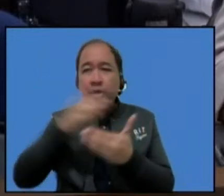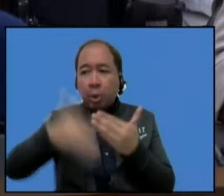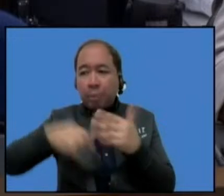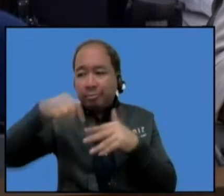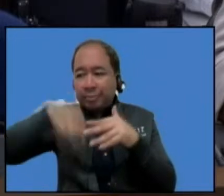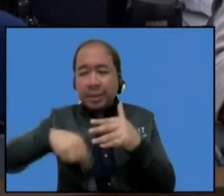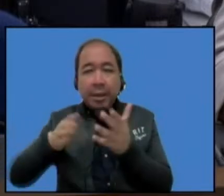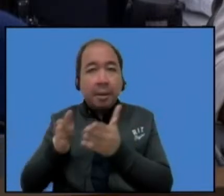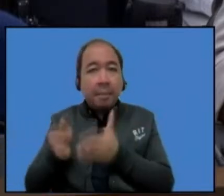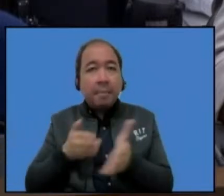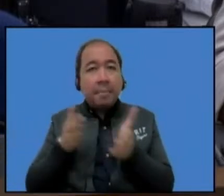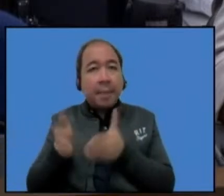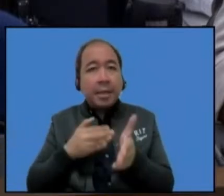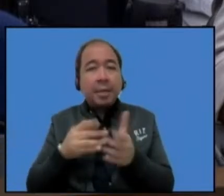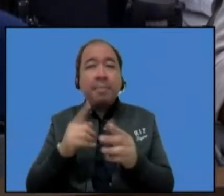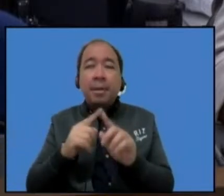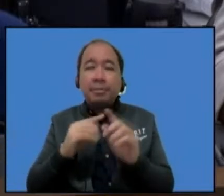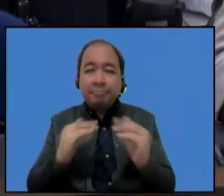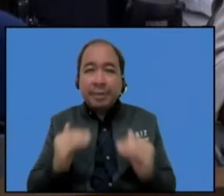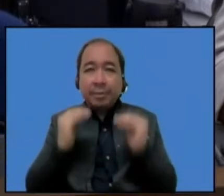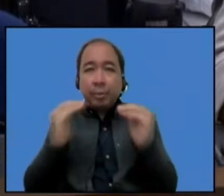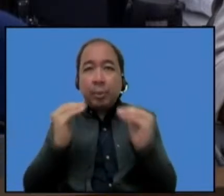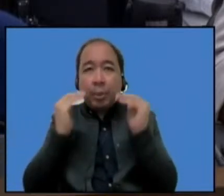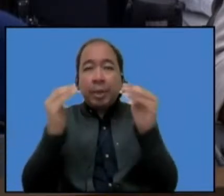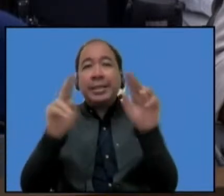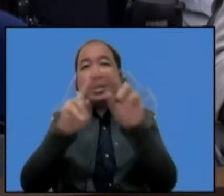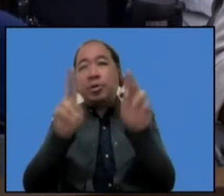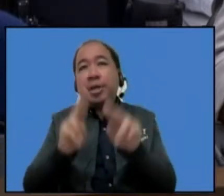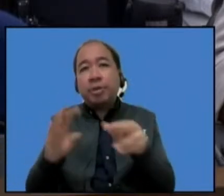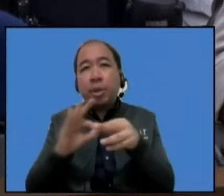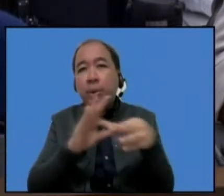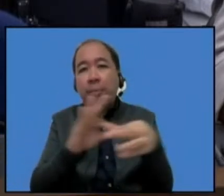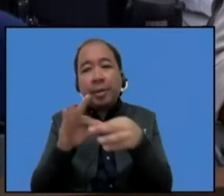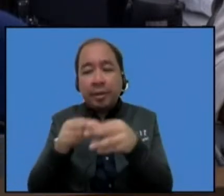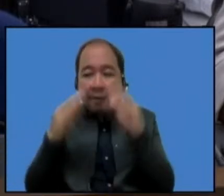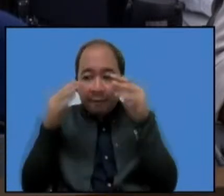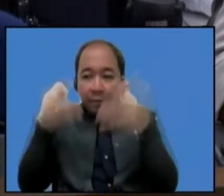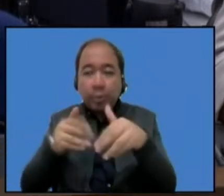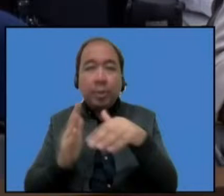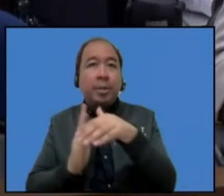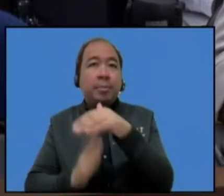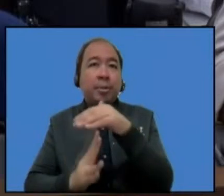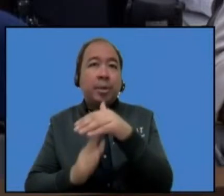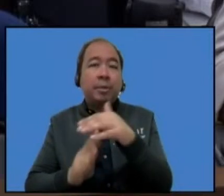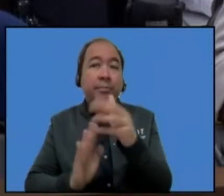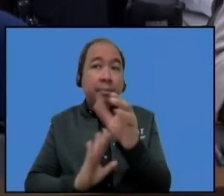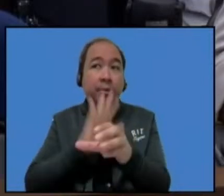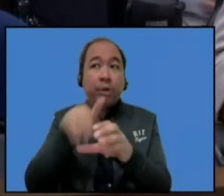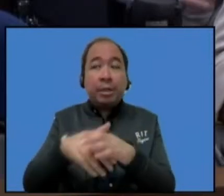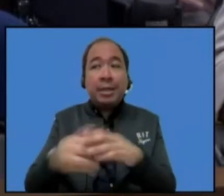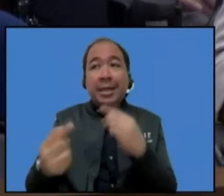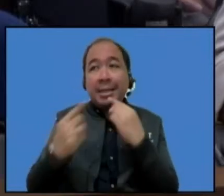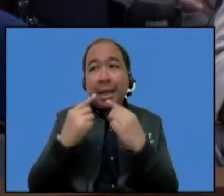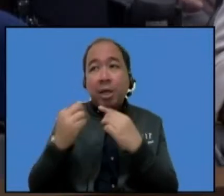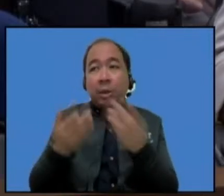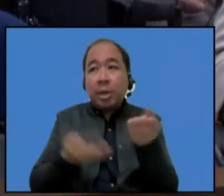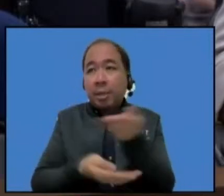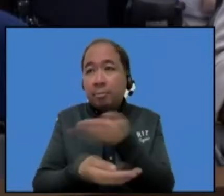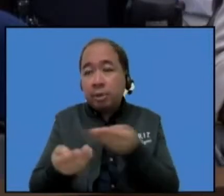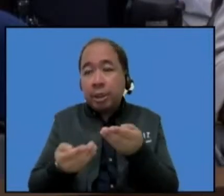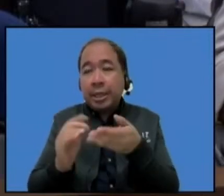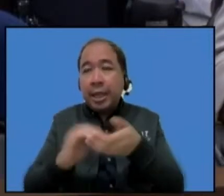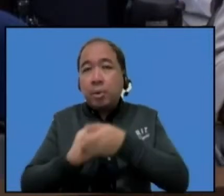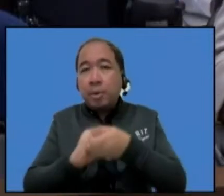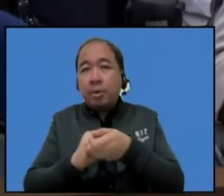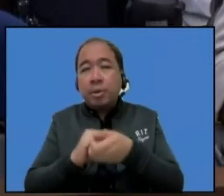作，积极推进多边、双边框架的移民领域对话、交流、合作，不断